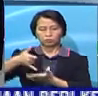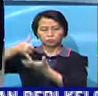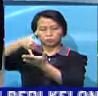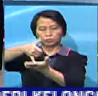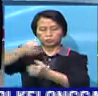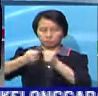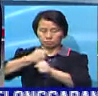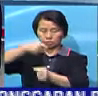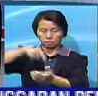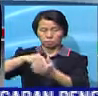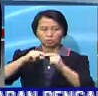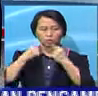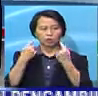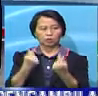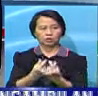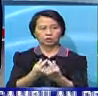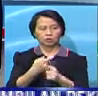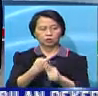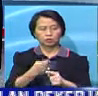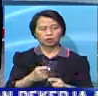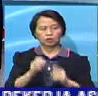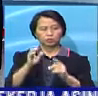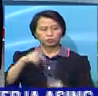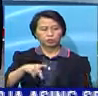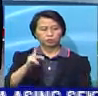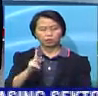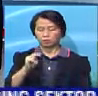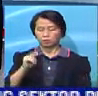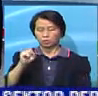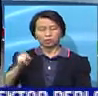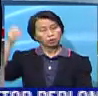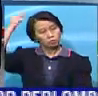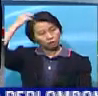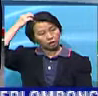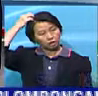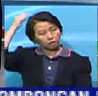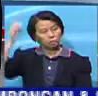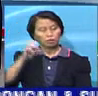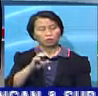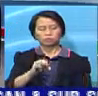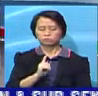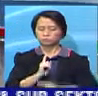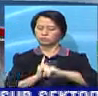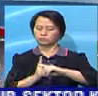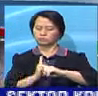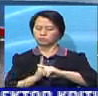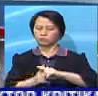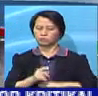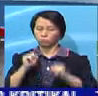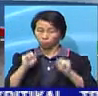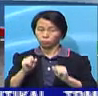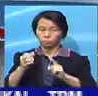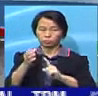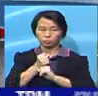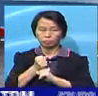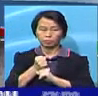kejuaraan tahun ini, skuad Liga Super Perbananan Kemajuan Negeri Selangor PKNSFC optimis ia mampu